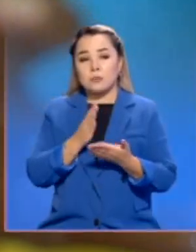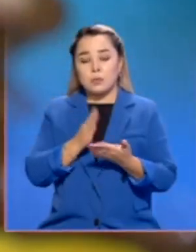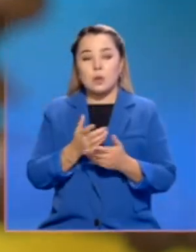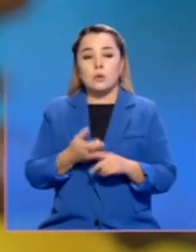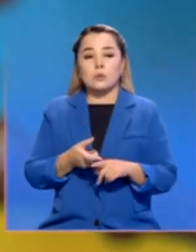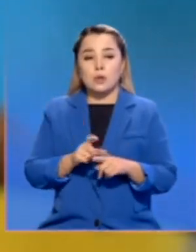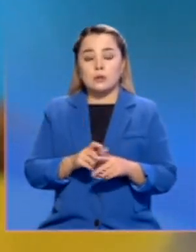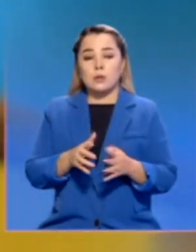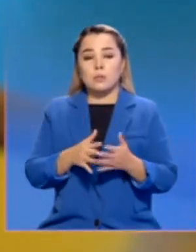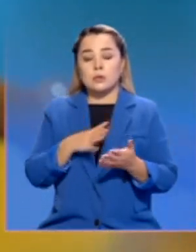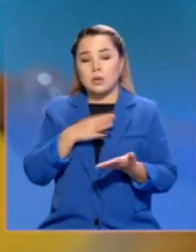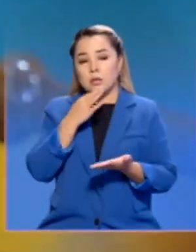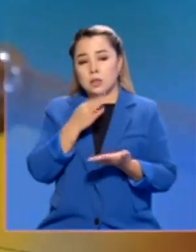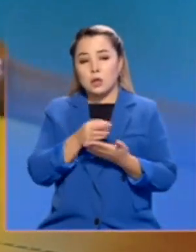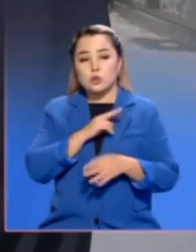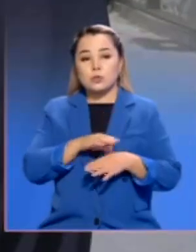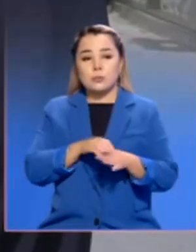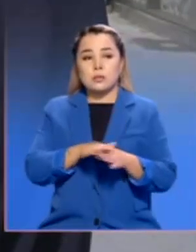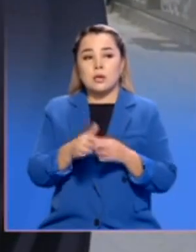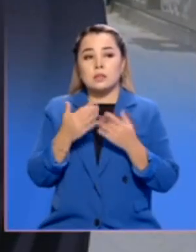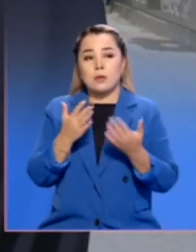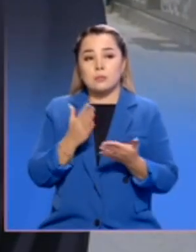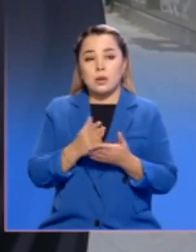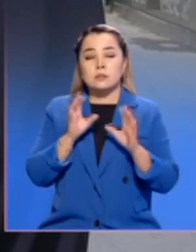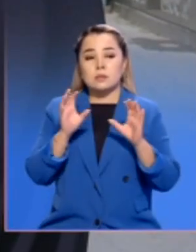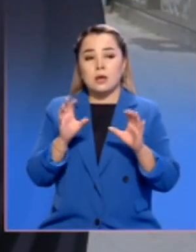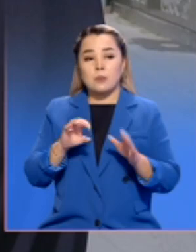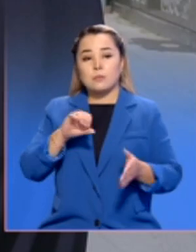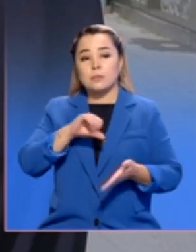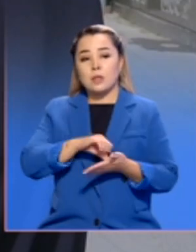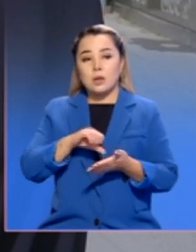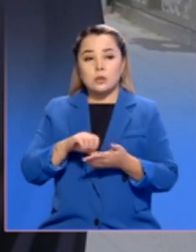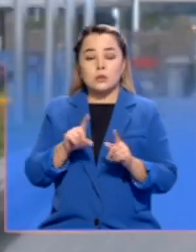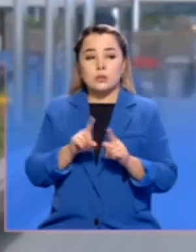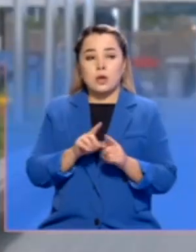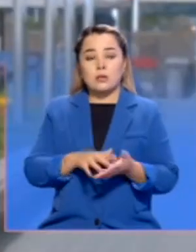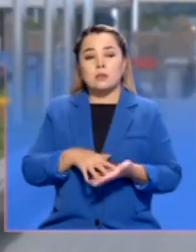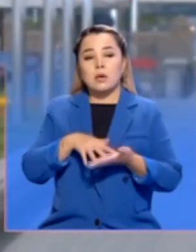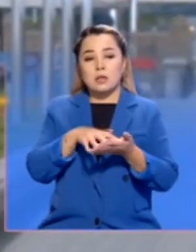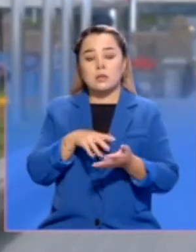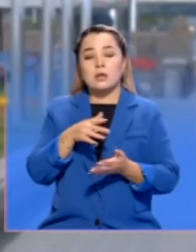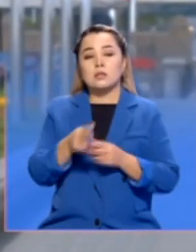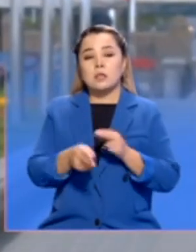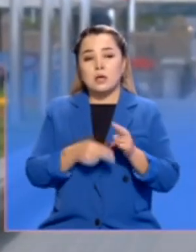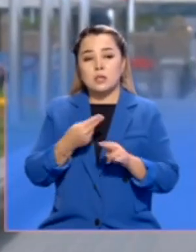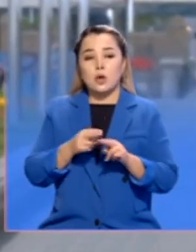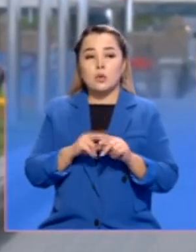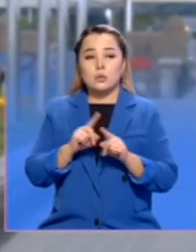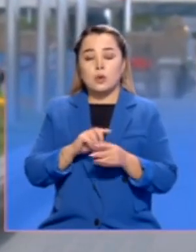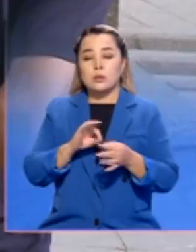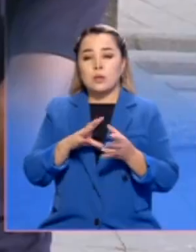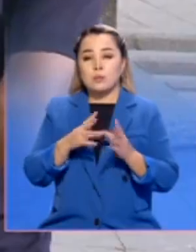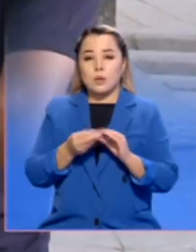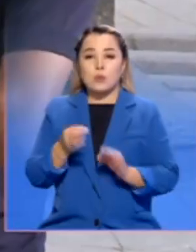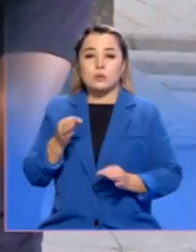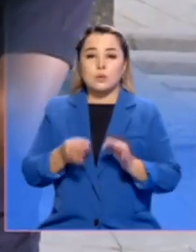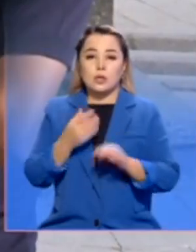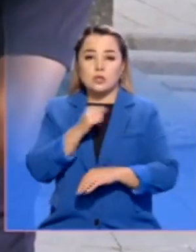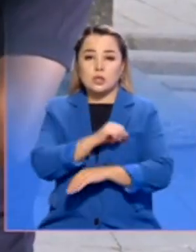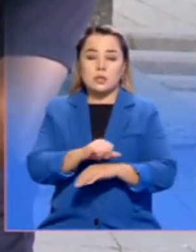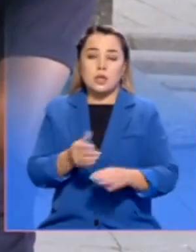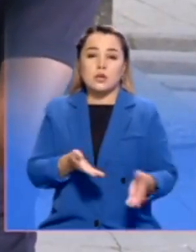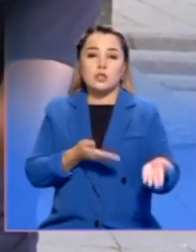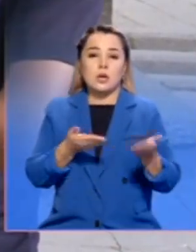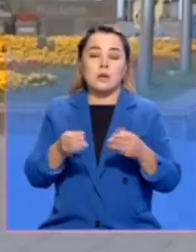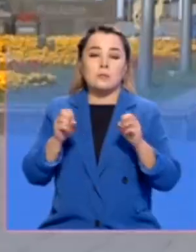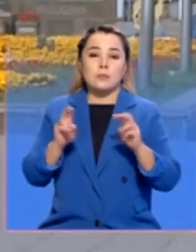бүтін мүддеге еріп кетпеу үшін қажет талап. Ал заңгер Бақтияр Бөлеулиев арыз шағым объективті қаралуы үшін осы сотқа шетелдік мамандарды